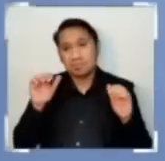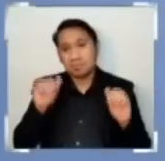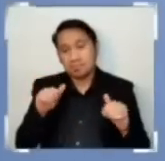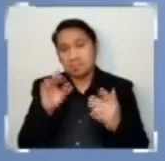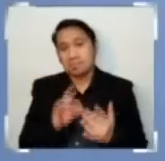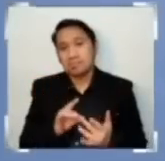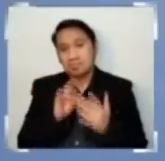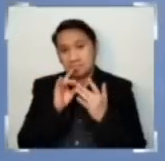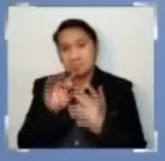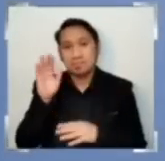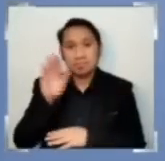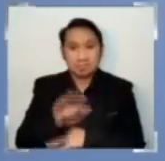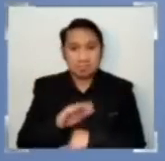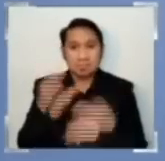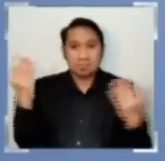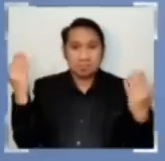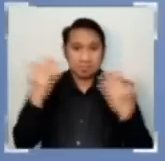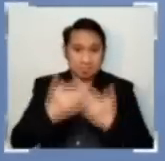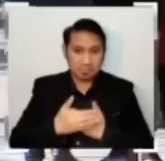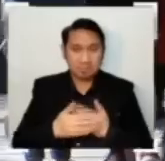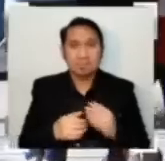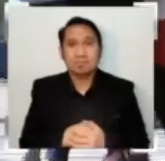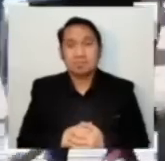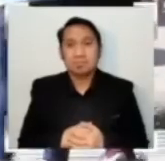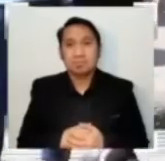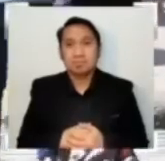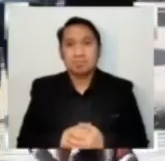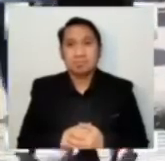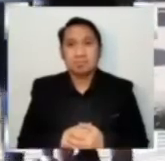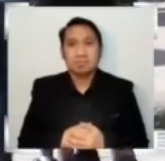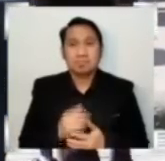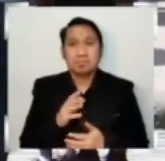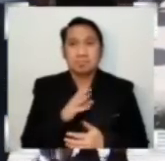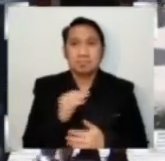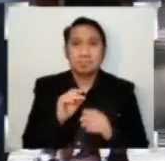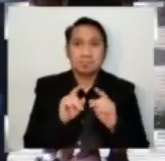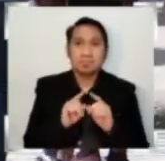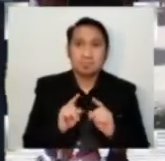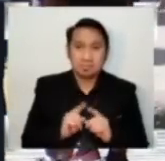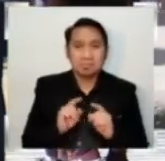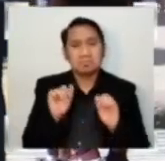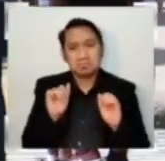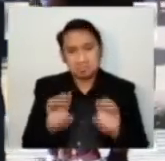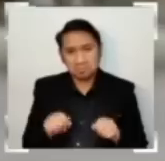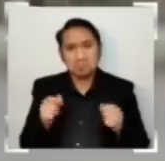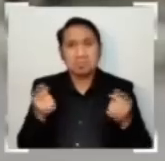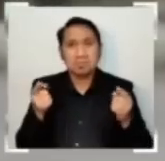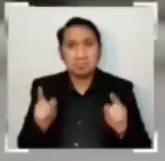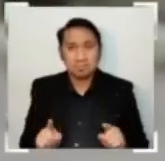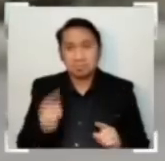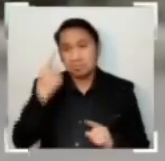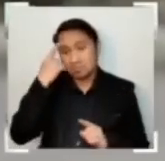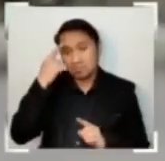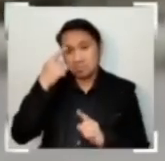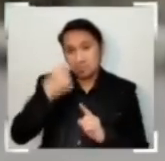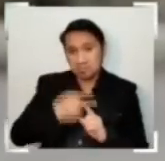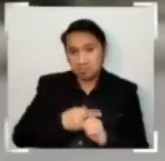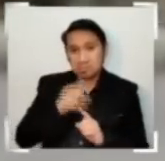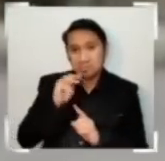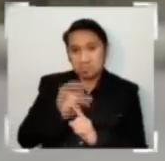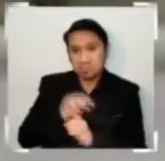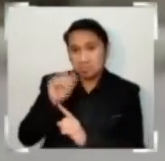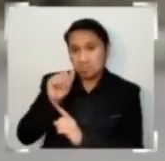hapon na gabi na dulot ng mga thunderstorm. And we are not also ruling out the possibility na for the month of March, April, and May